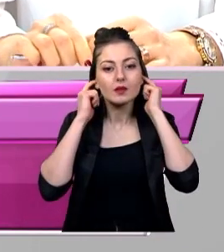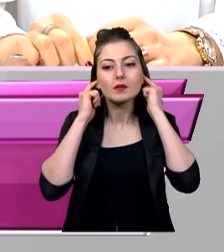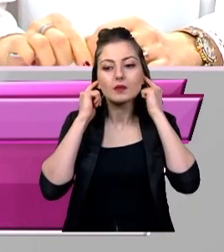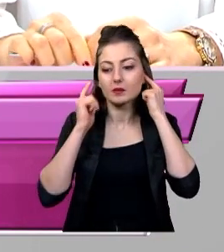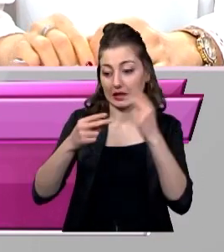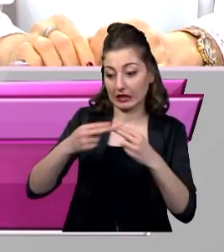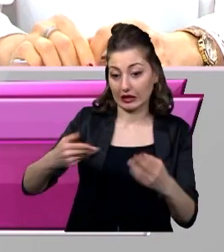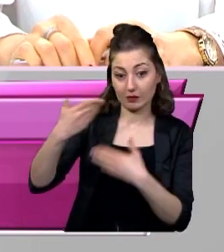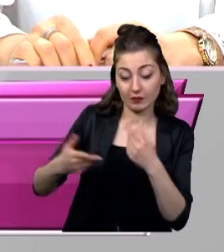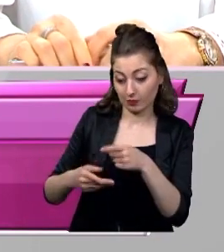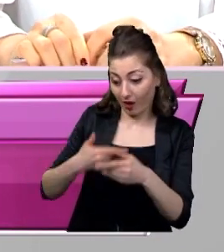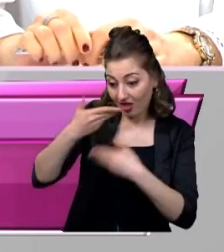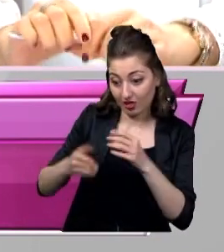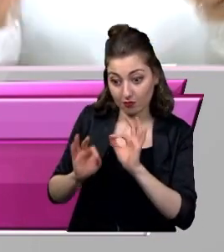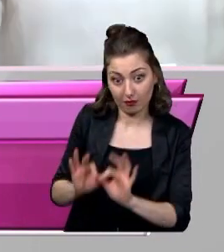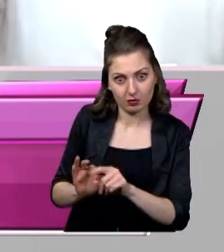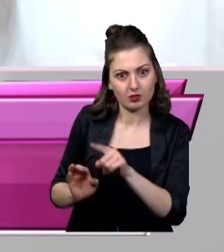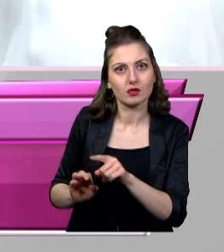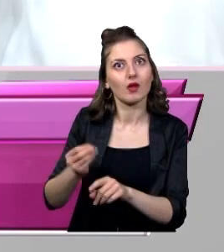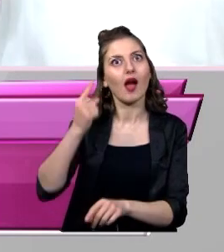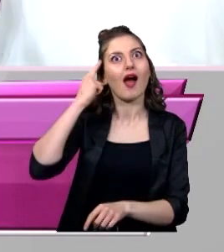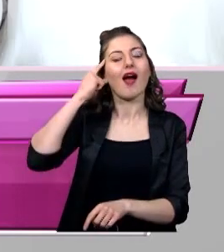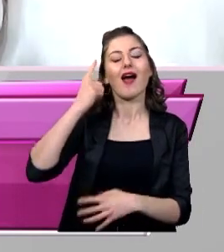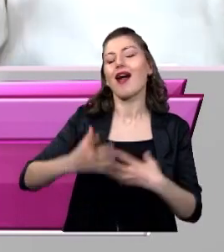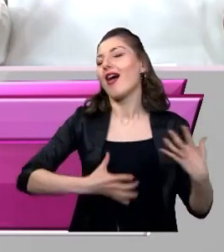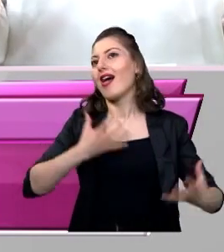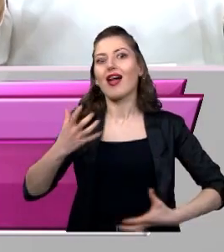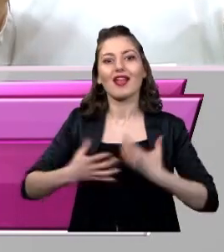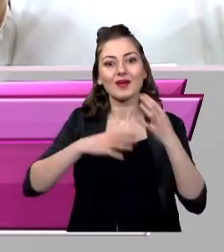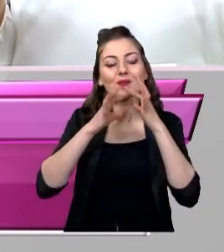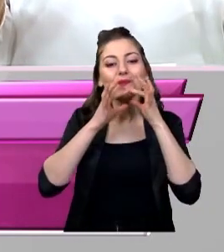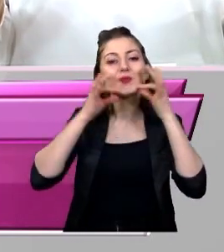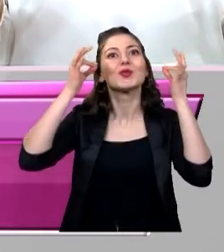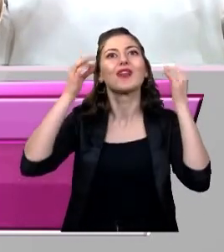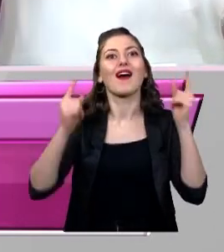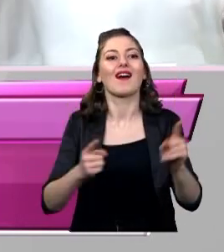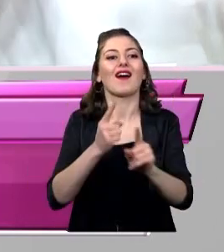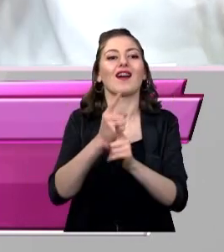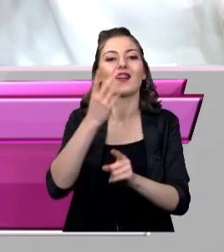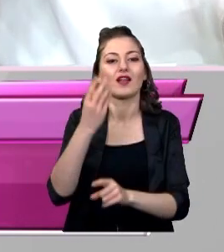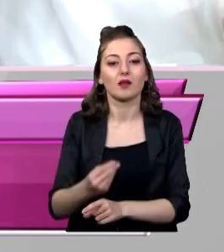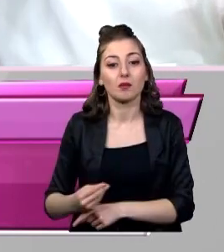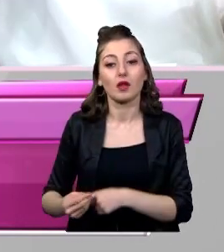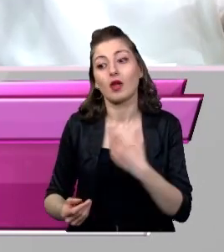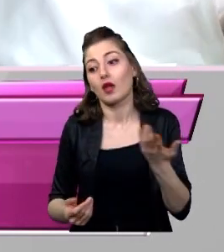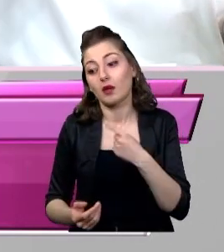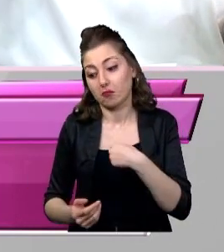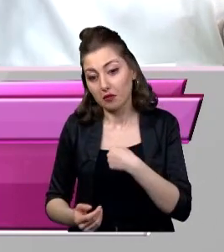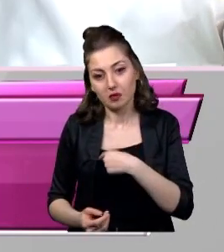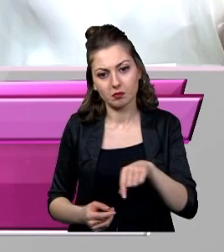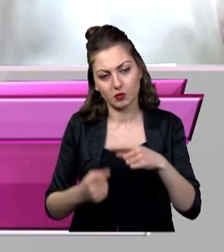hikaye yerleştirip böyle olumlu anlattığımız zaman çocuk o zaten böyle heyecan ve mutlulukla karşılar ama ben